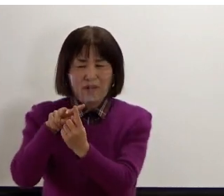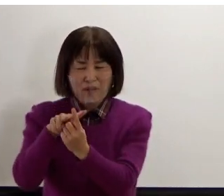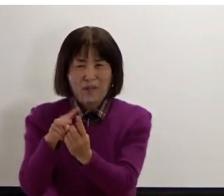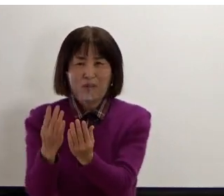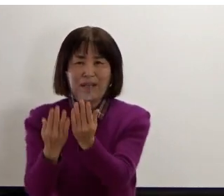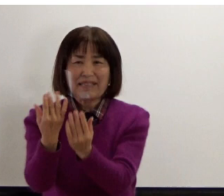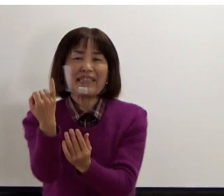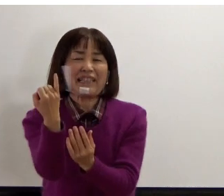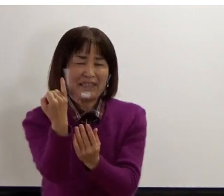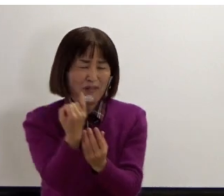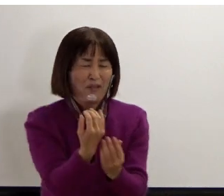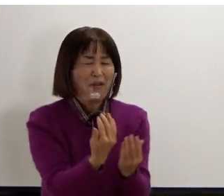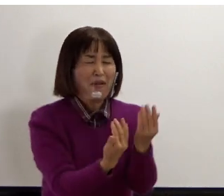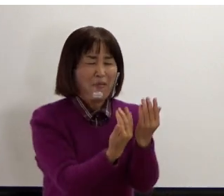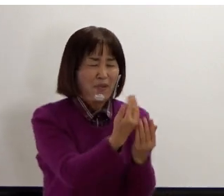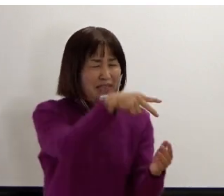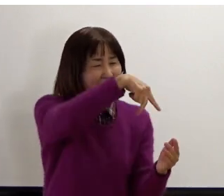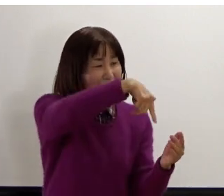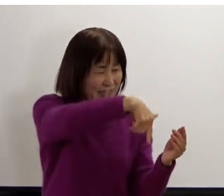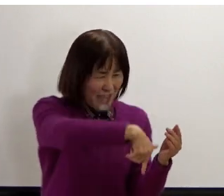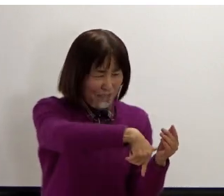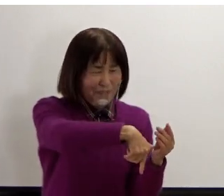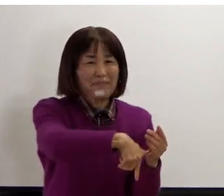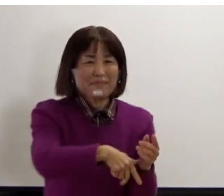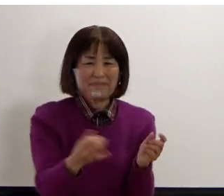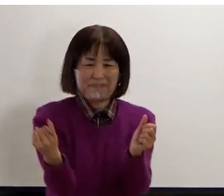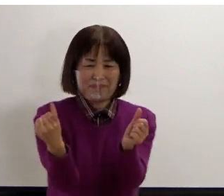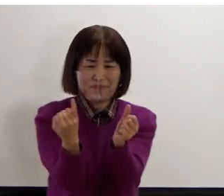ね、結婚いたしまして、